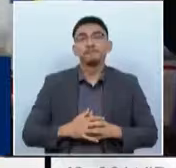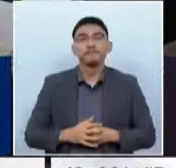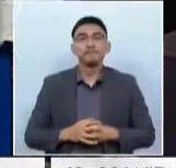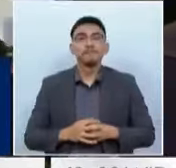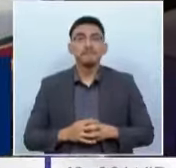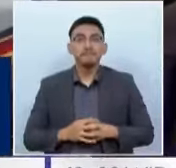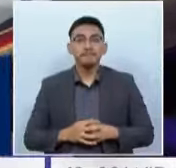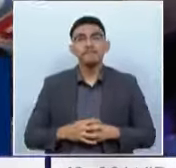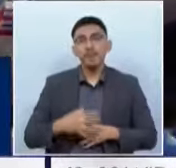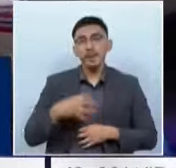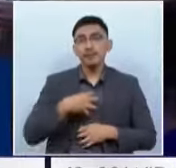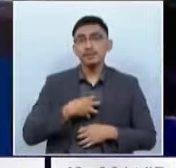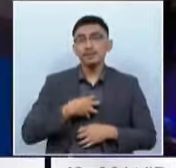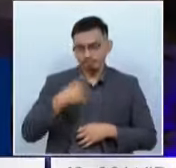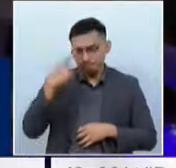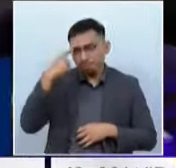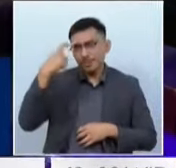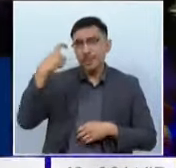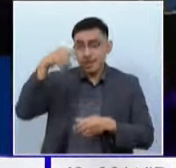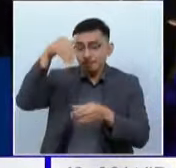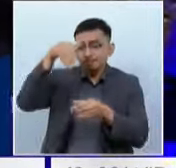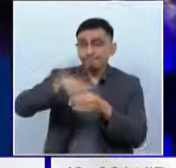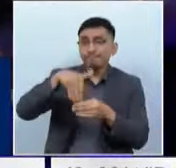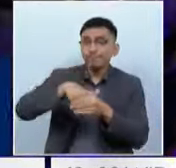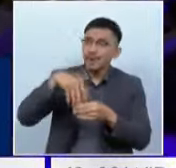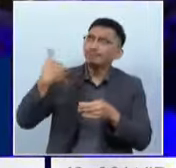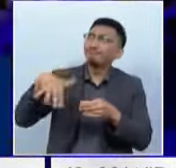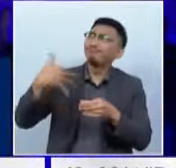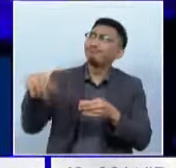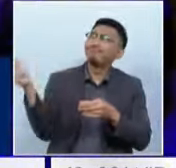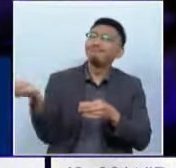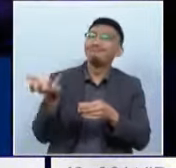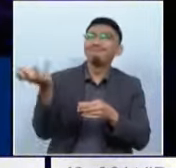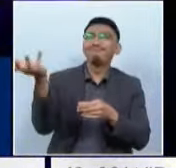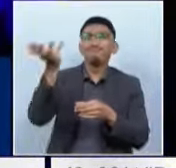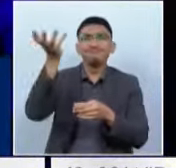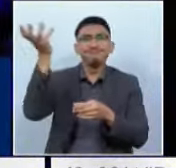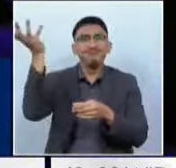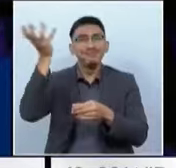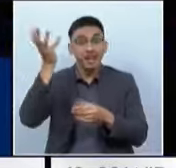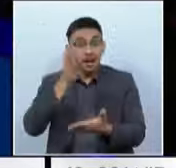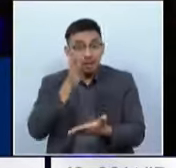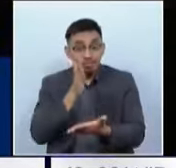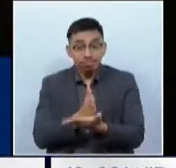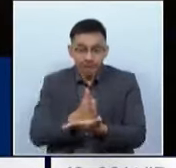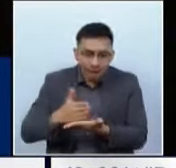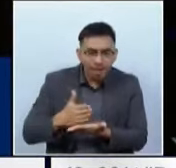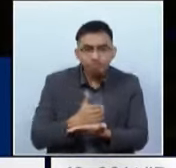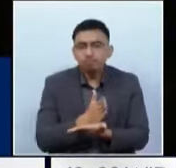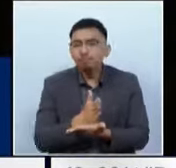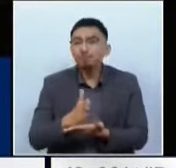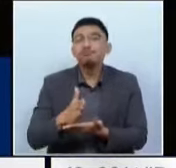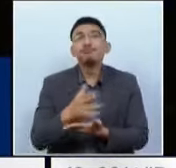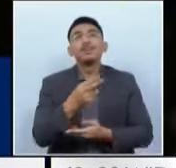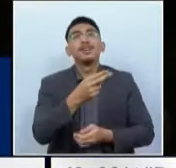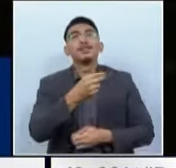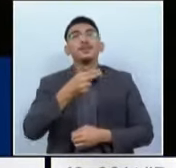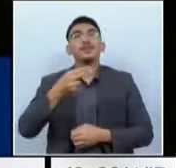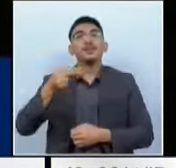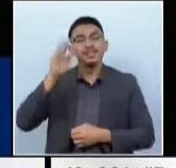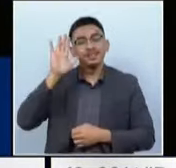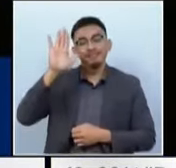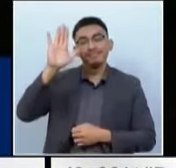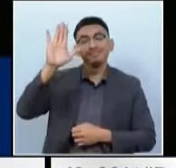Teguh percaya suara kita sangat berharga menentukan arah masa